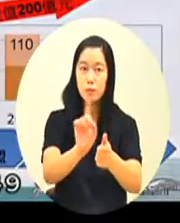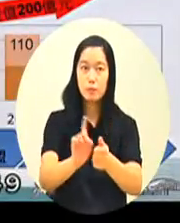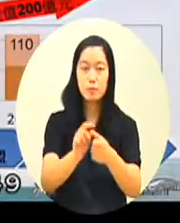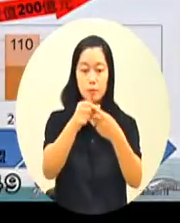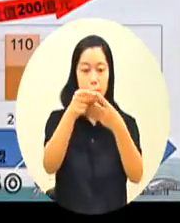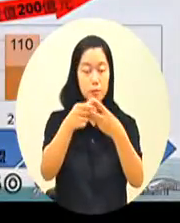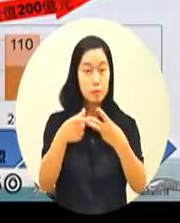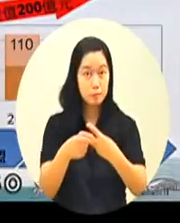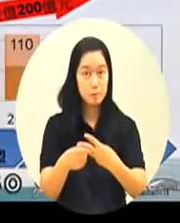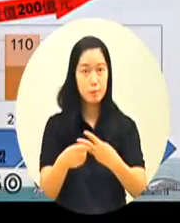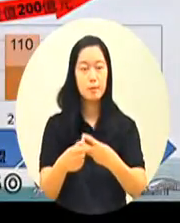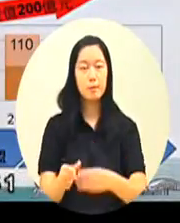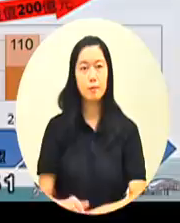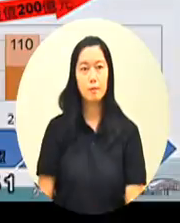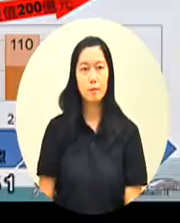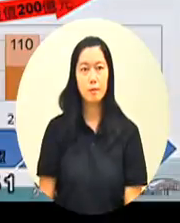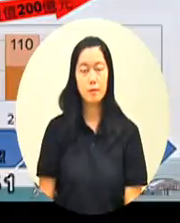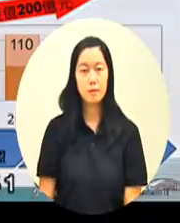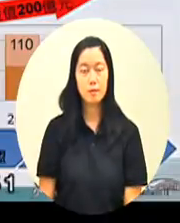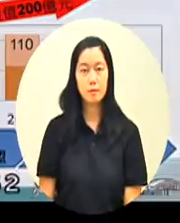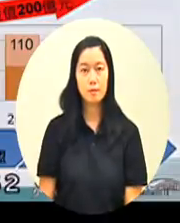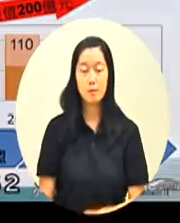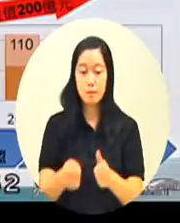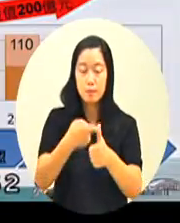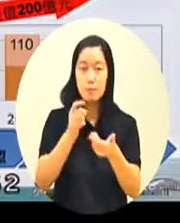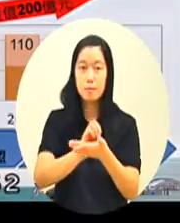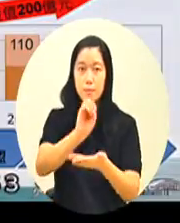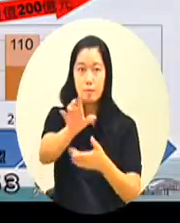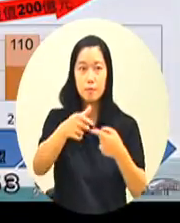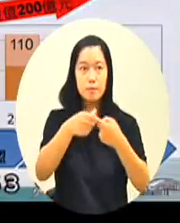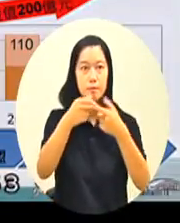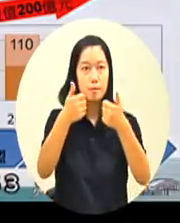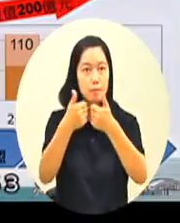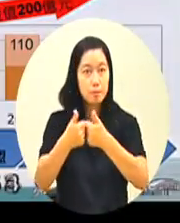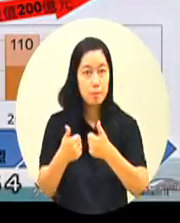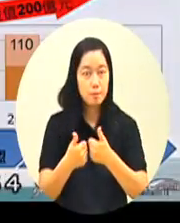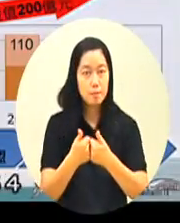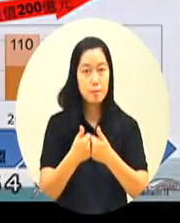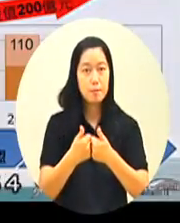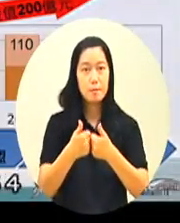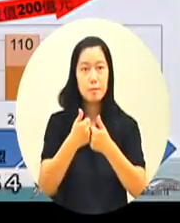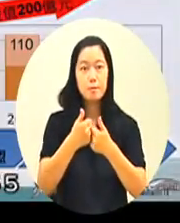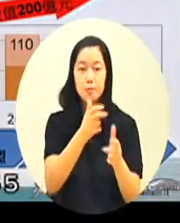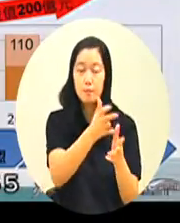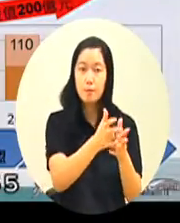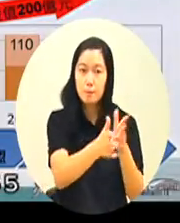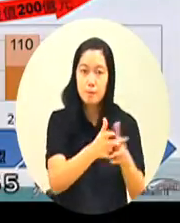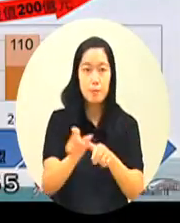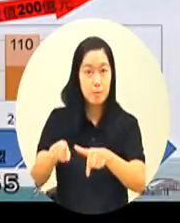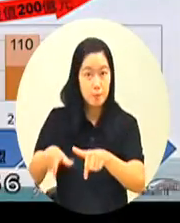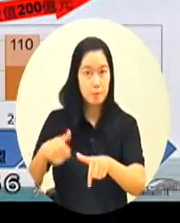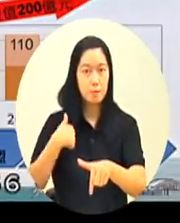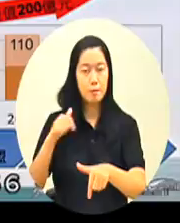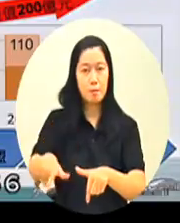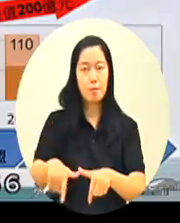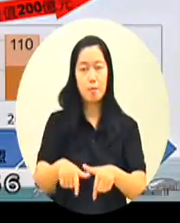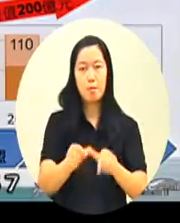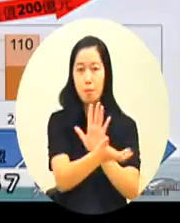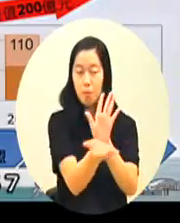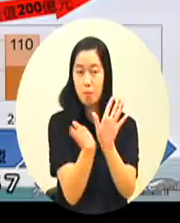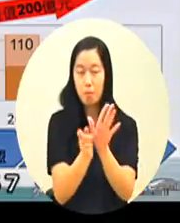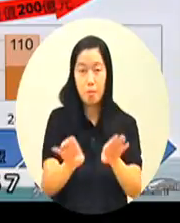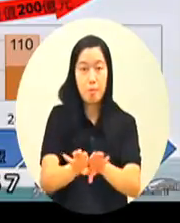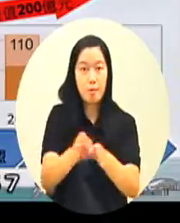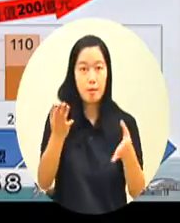了，首先跟大家报告的就是会展产业。那会展产业其实从我们的展览馆开始正式营运以后，我们会发